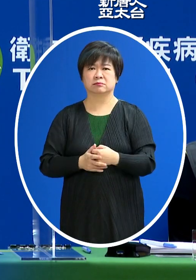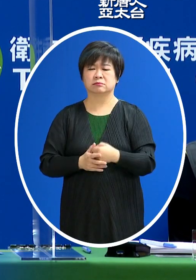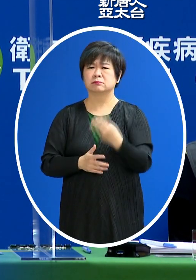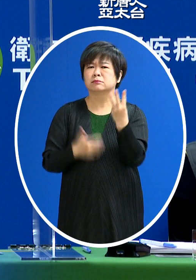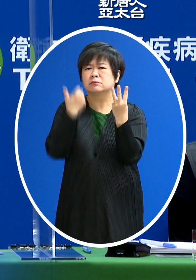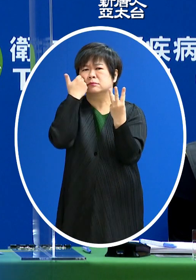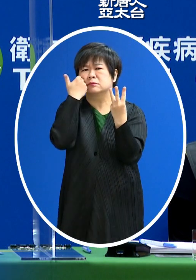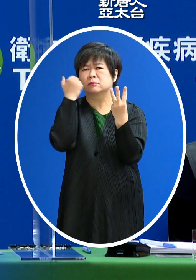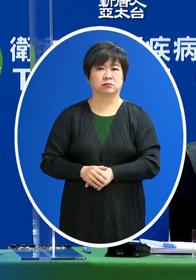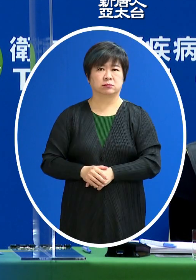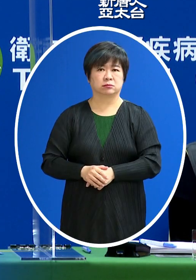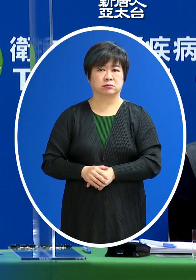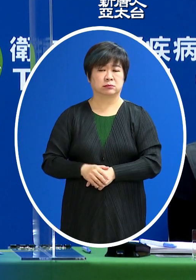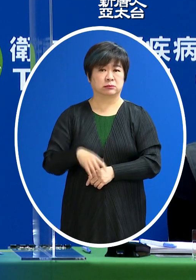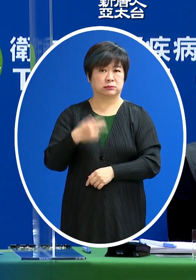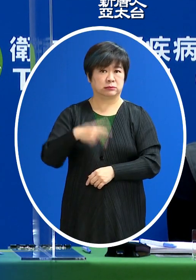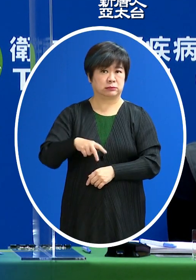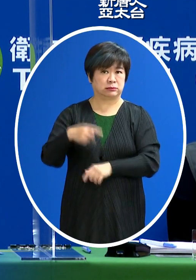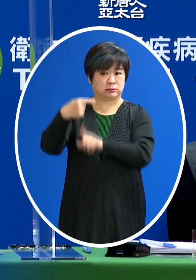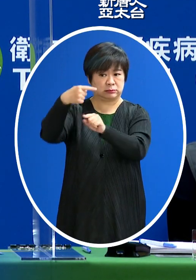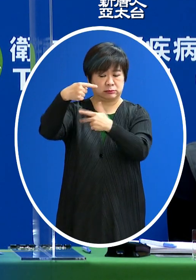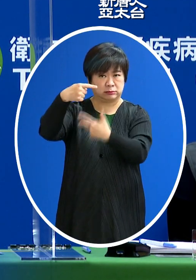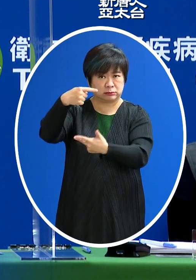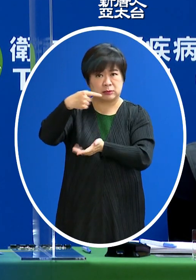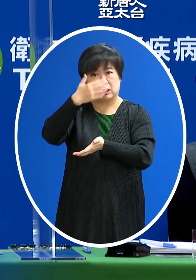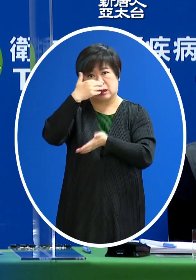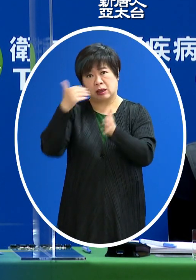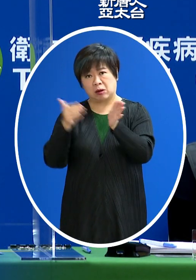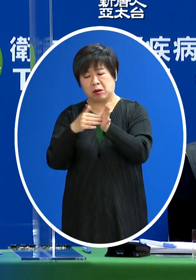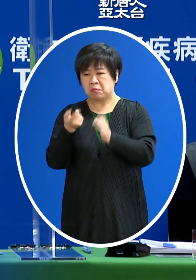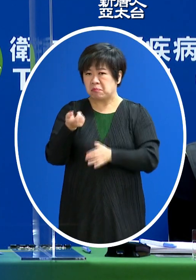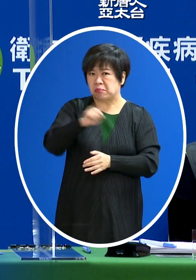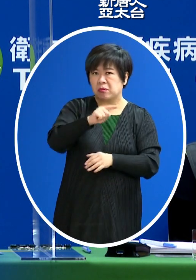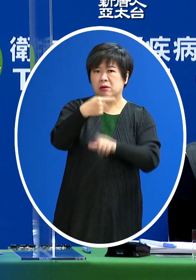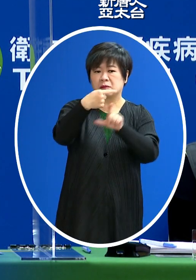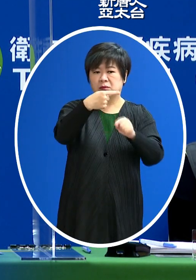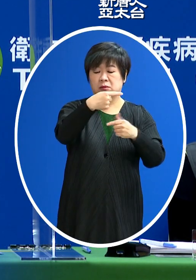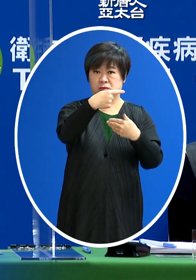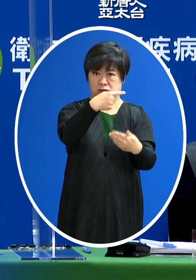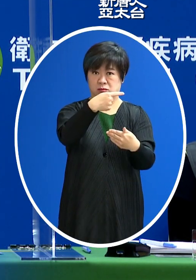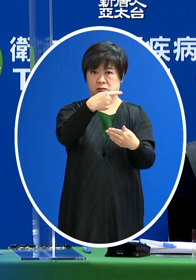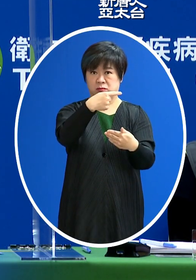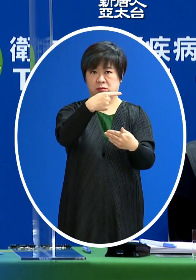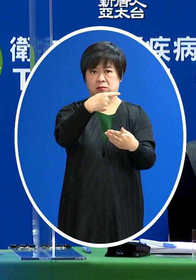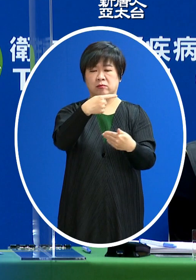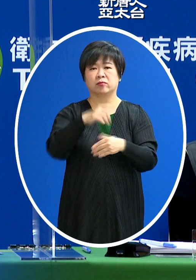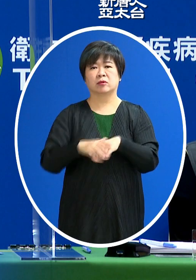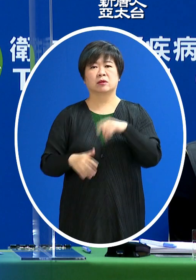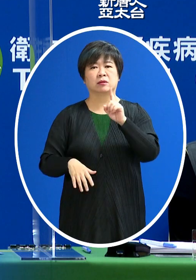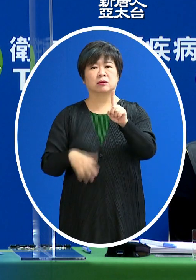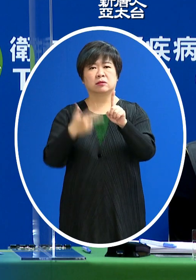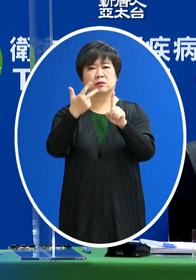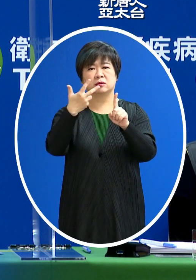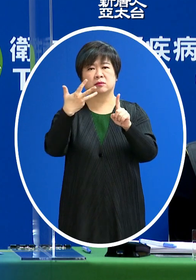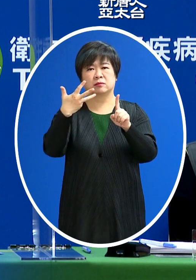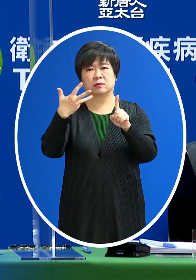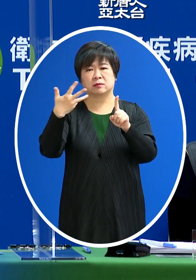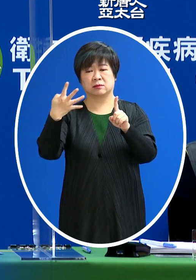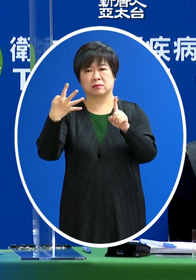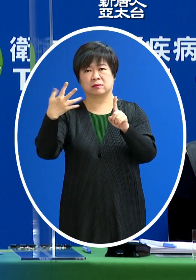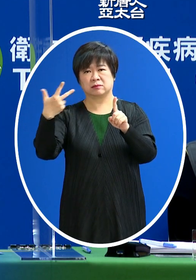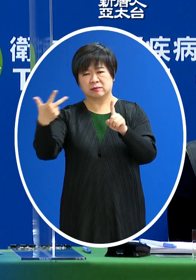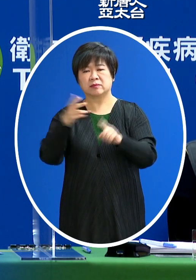3位都是顾客，1月7号他们吃完，然后在1月9号，好，就是这17847是